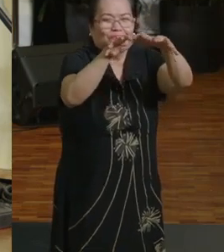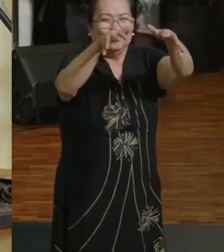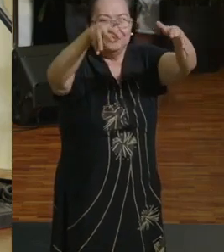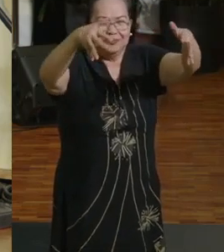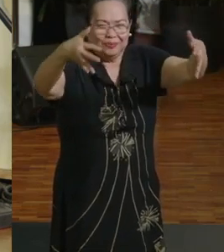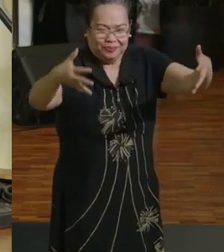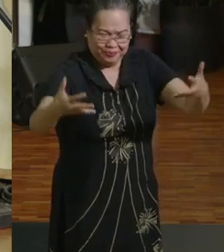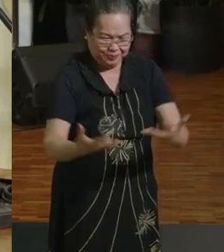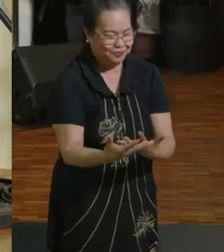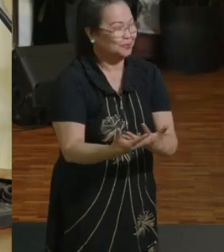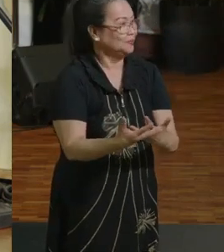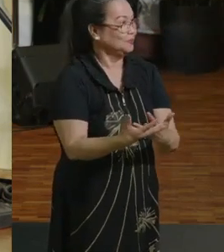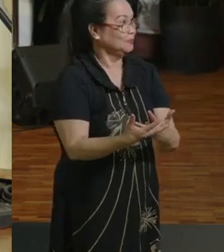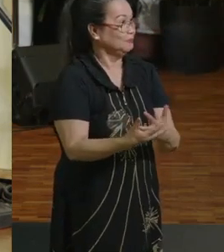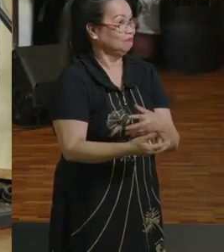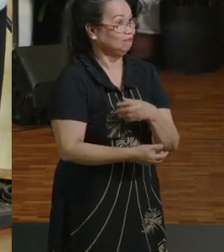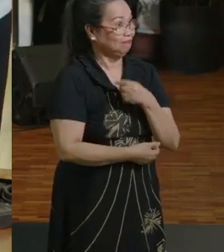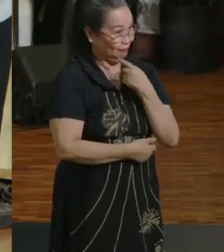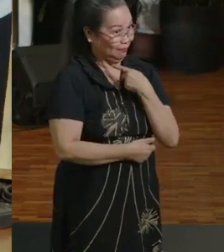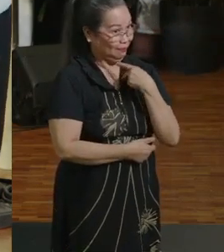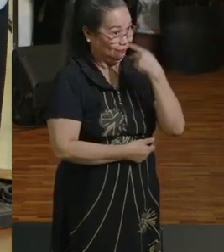earth. Nasunod kaya?